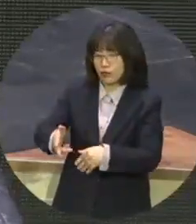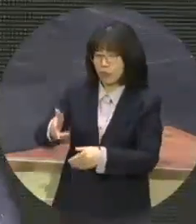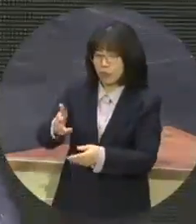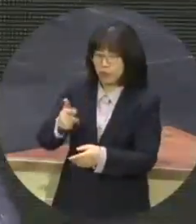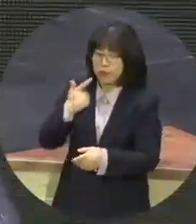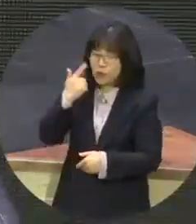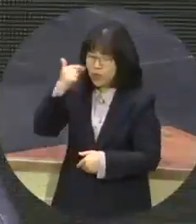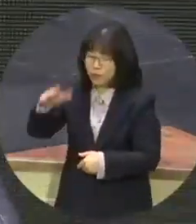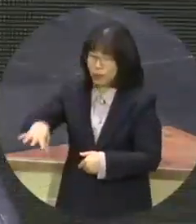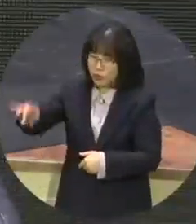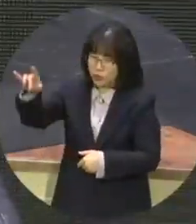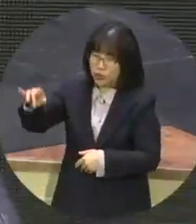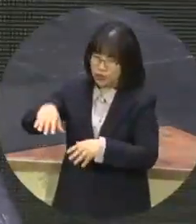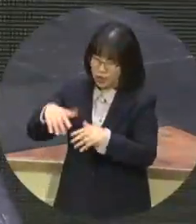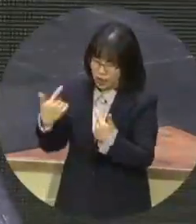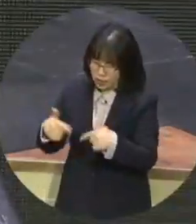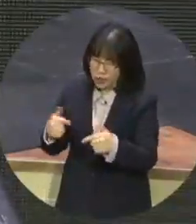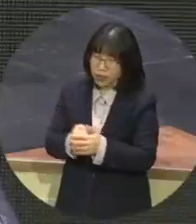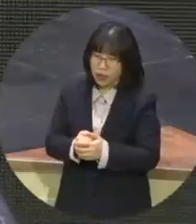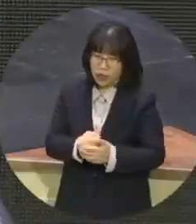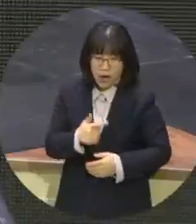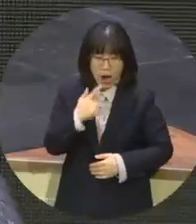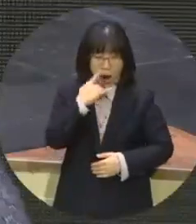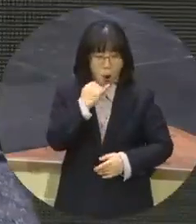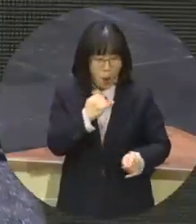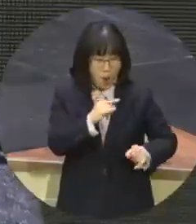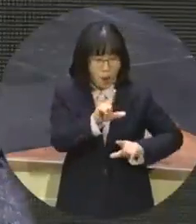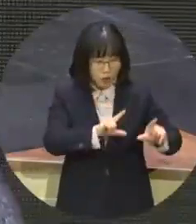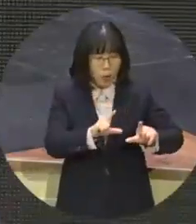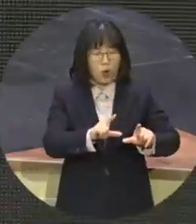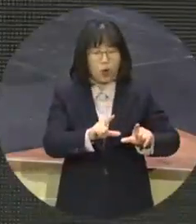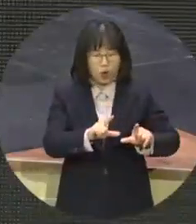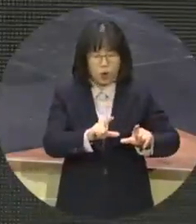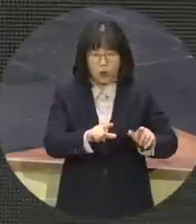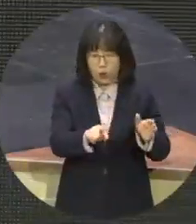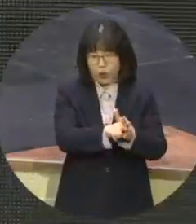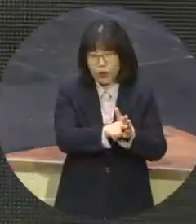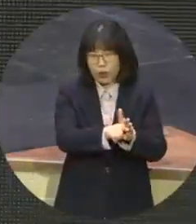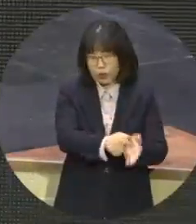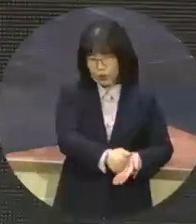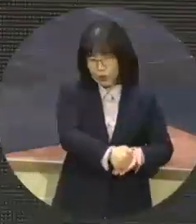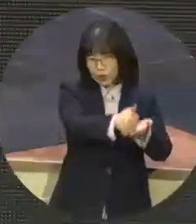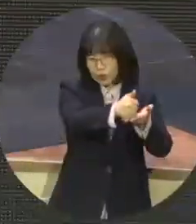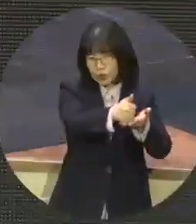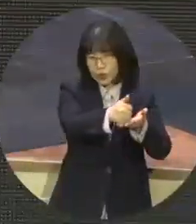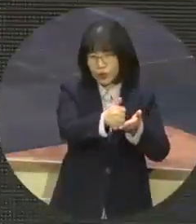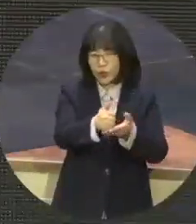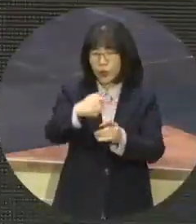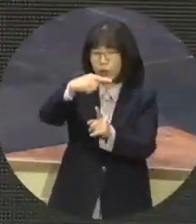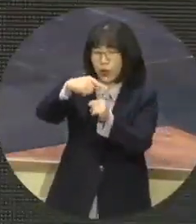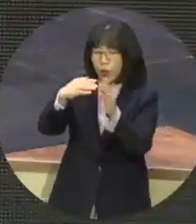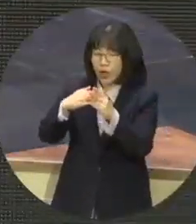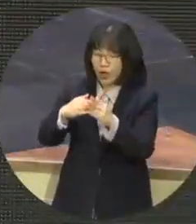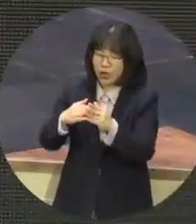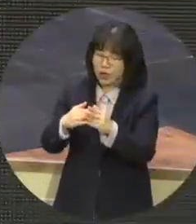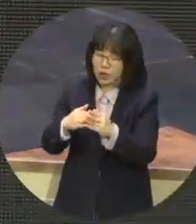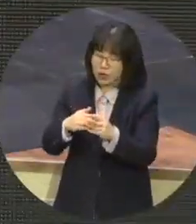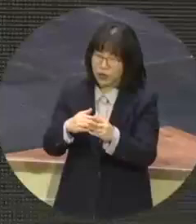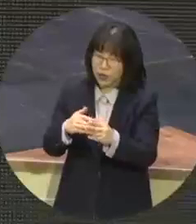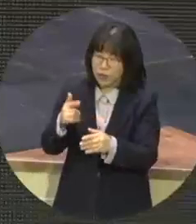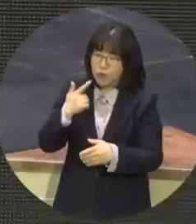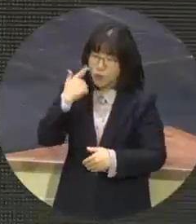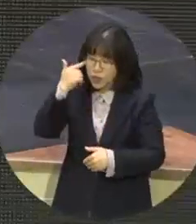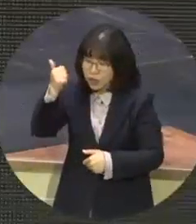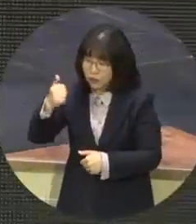너 놀랬어요 놀랬어 어려서 그거 보고 자랐어. 야 하나님 앞에서 절대 교회에 대해서는 막 주의 종에